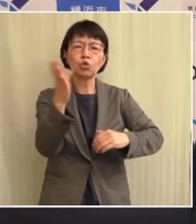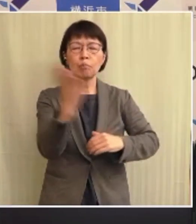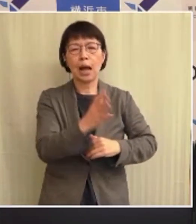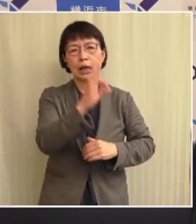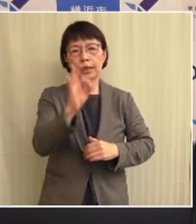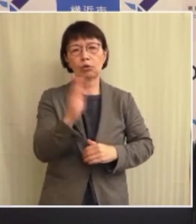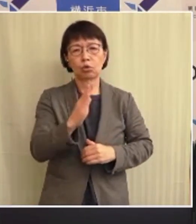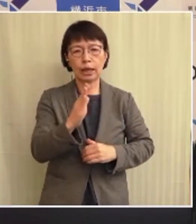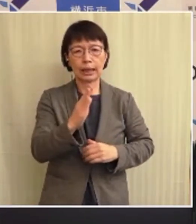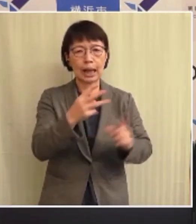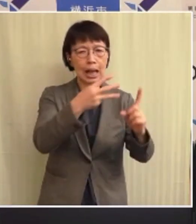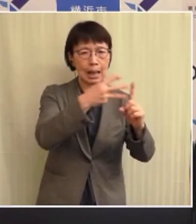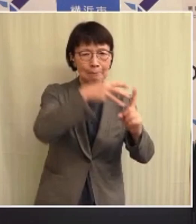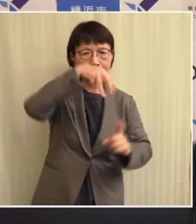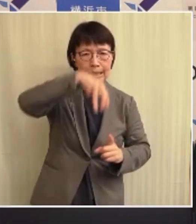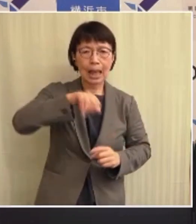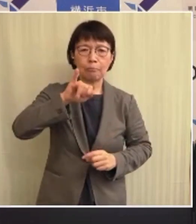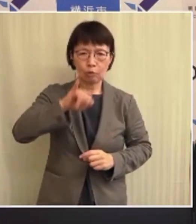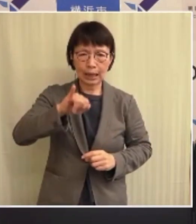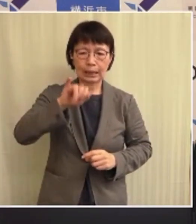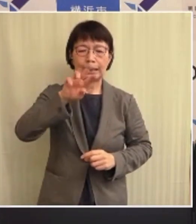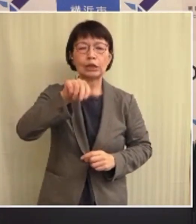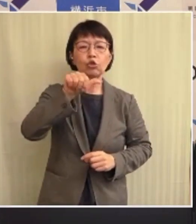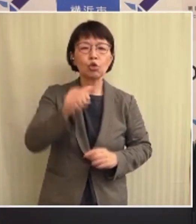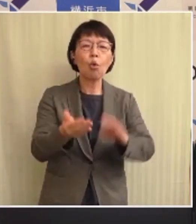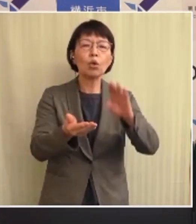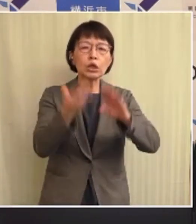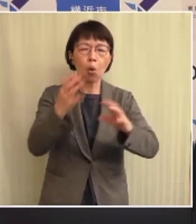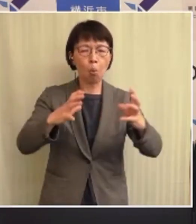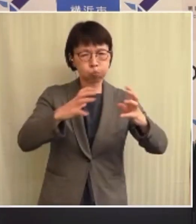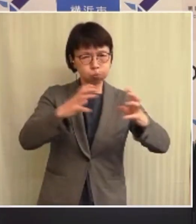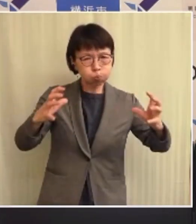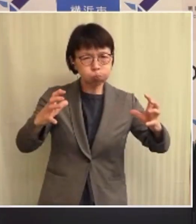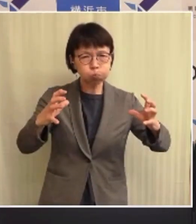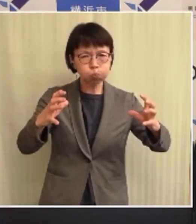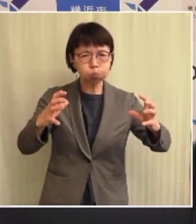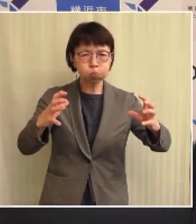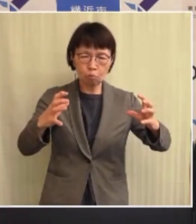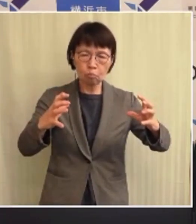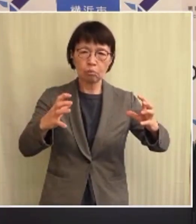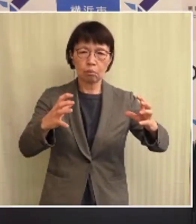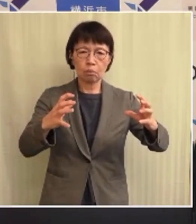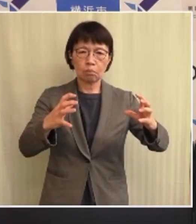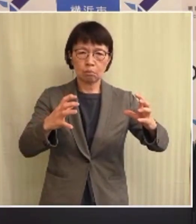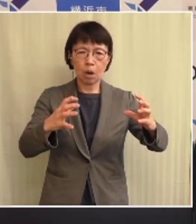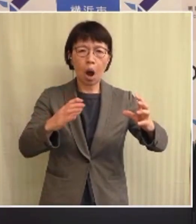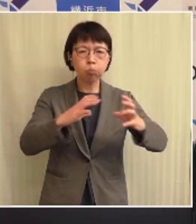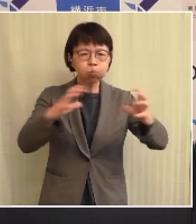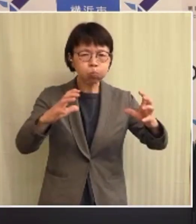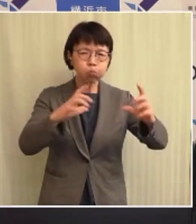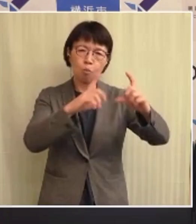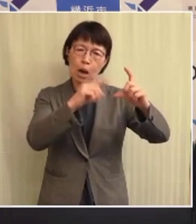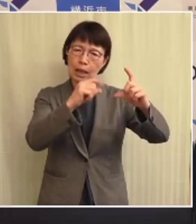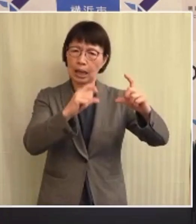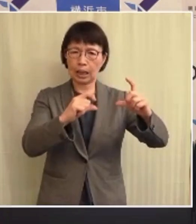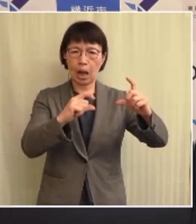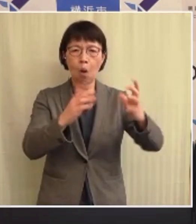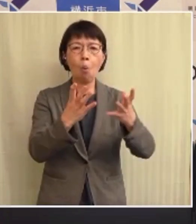が BMI25 以上という結構な割合が